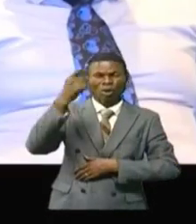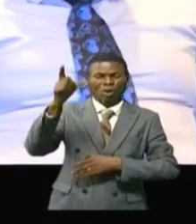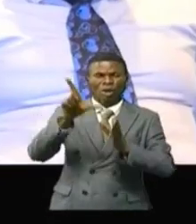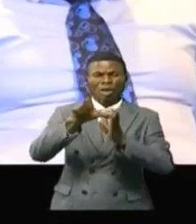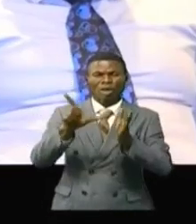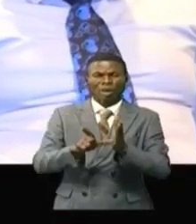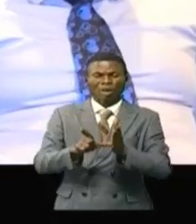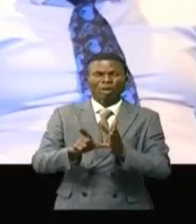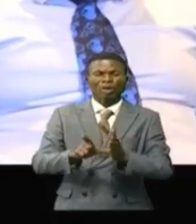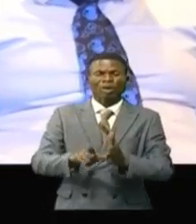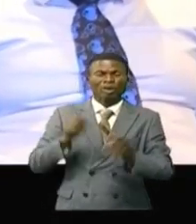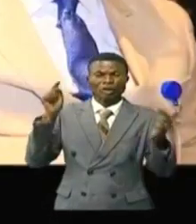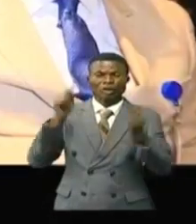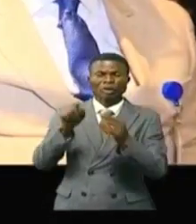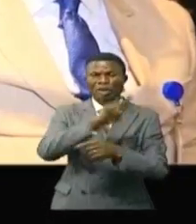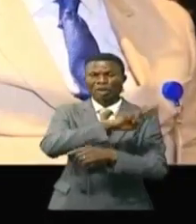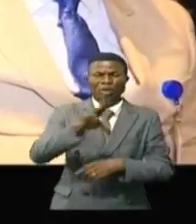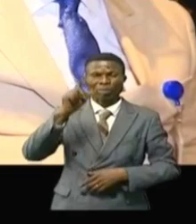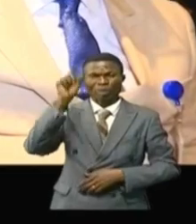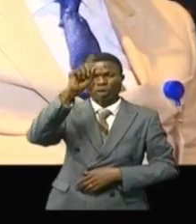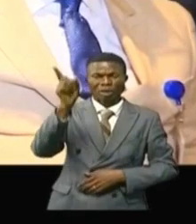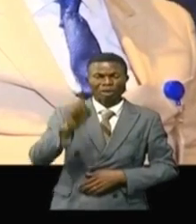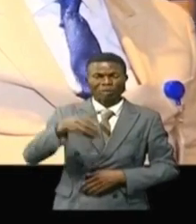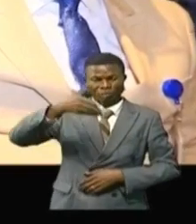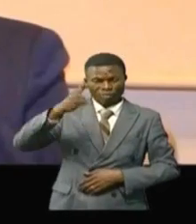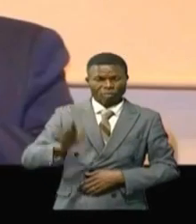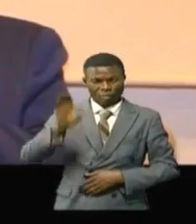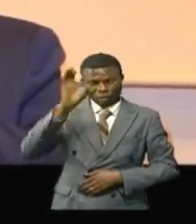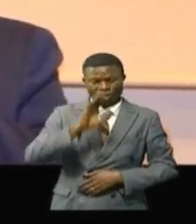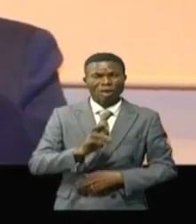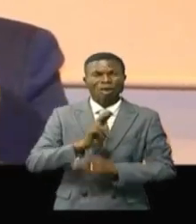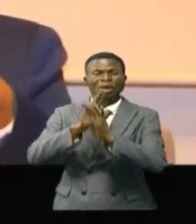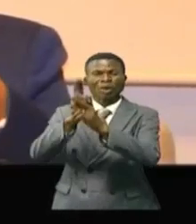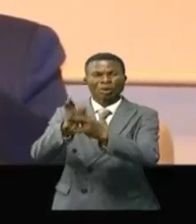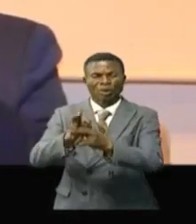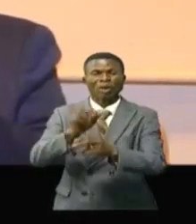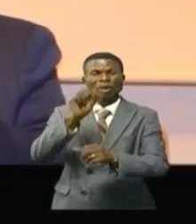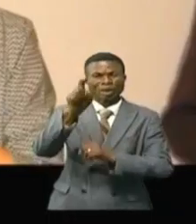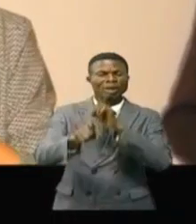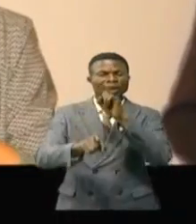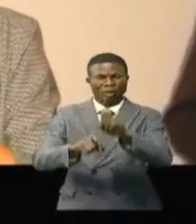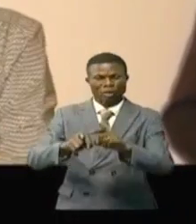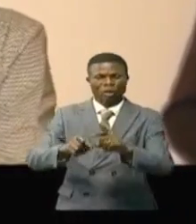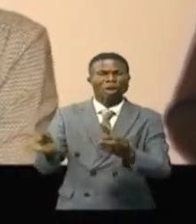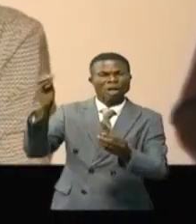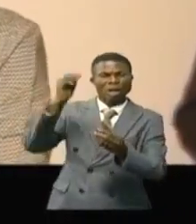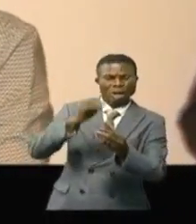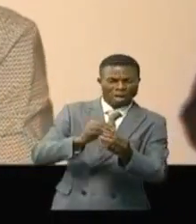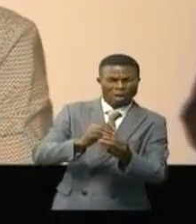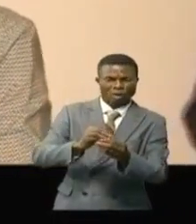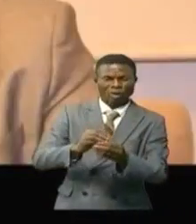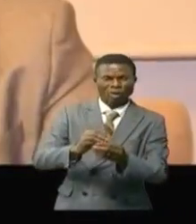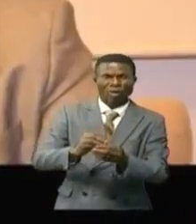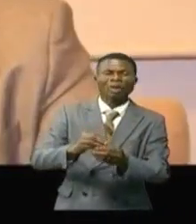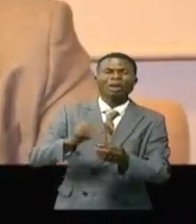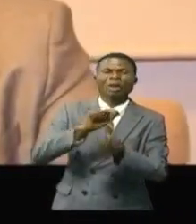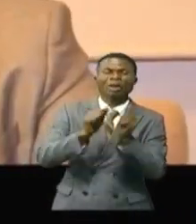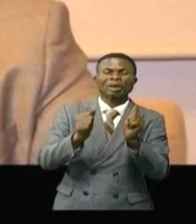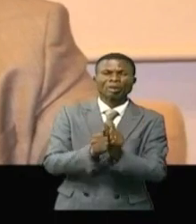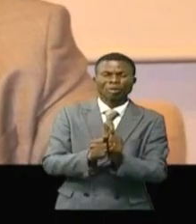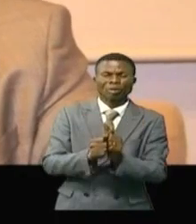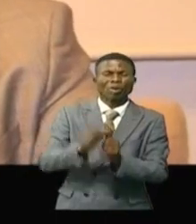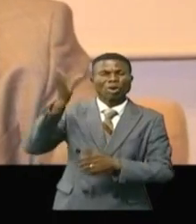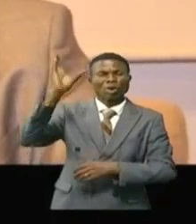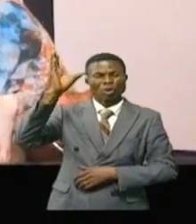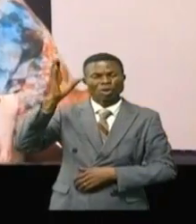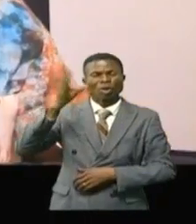RDC d'ici 2030. Ces experts ont cherché à répondre aux questions comment augmenter l'accès au TIC dans les zones rurales